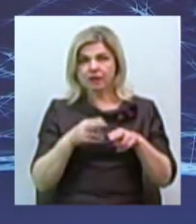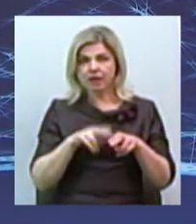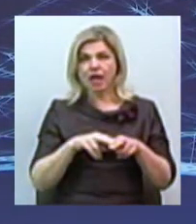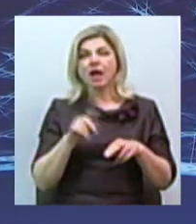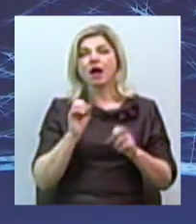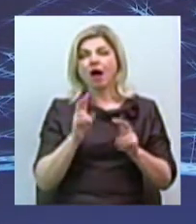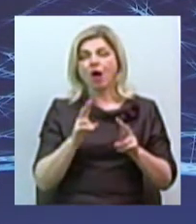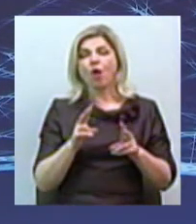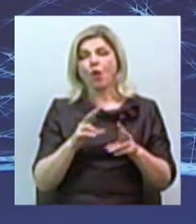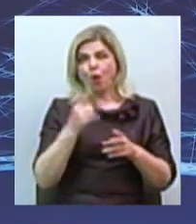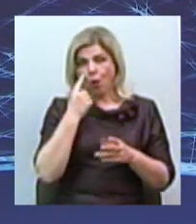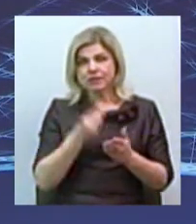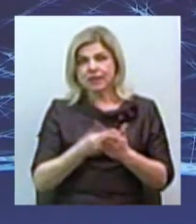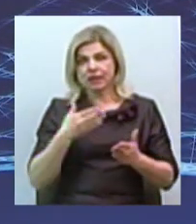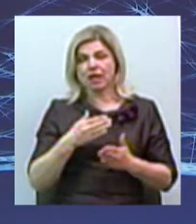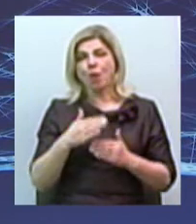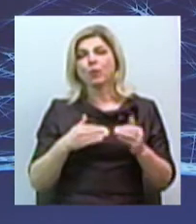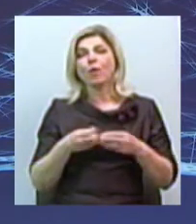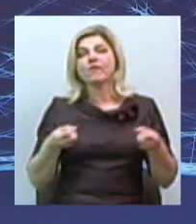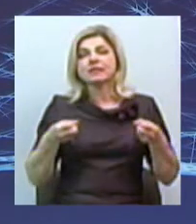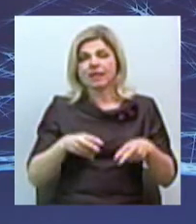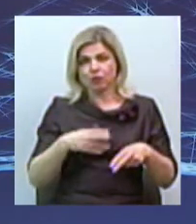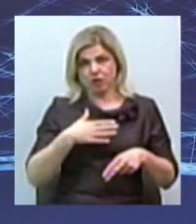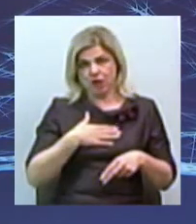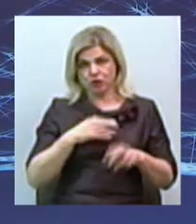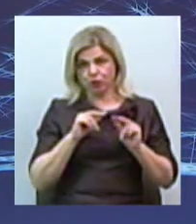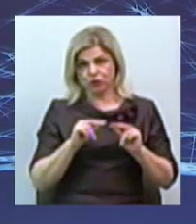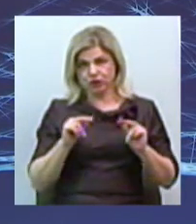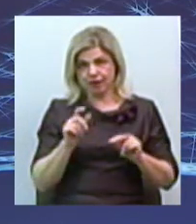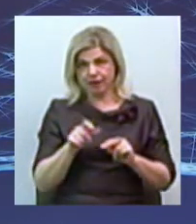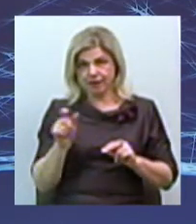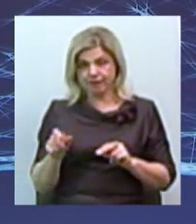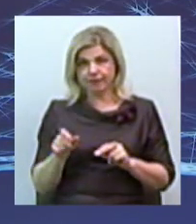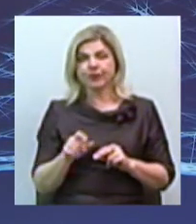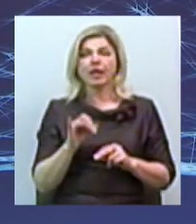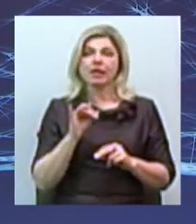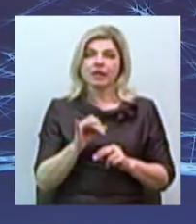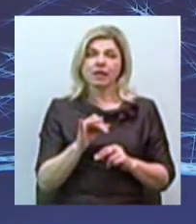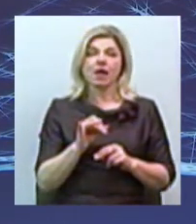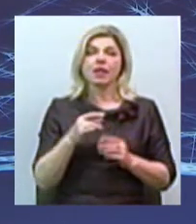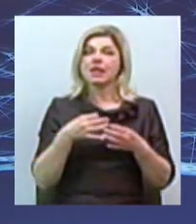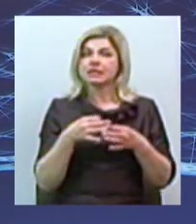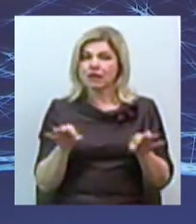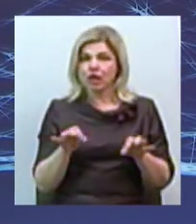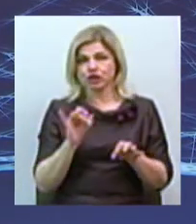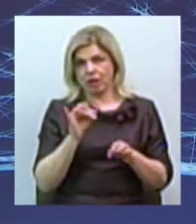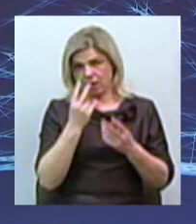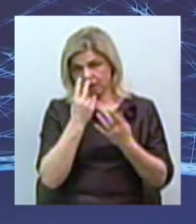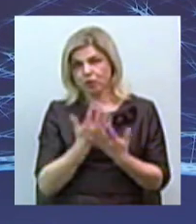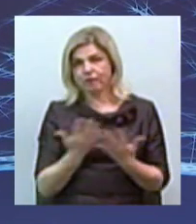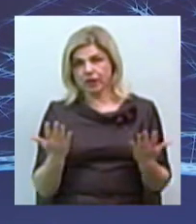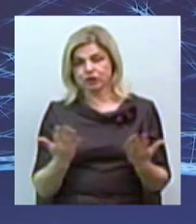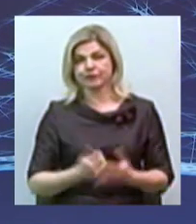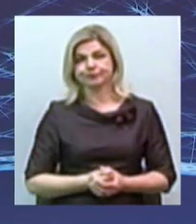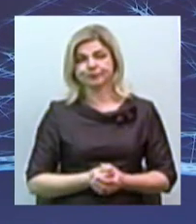оцінювання професійності наших вчителів. Зовнішнє і незалежне. Хочеться, ви знаєте, перш за